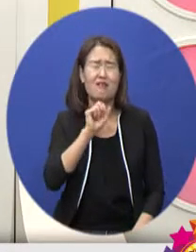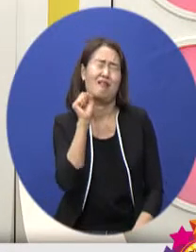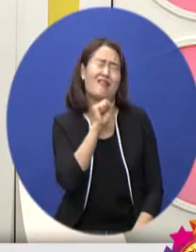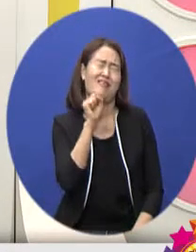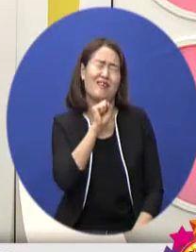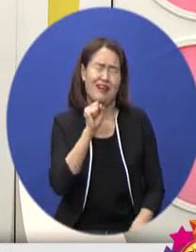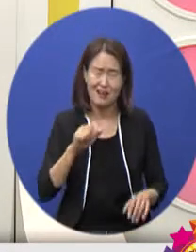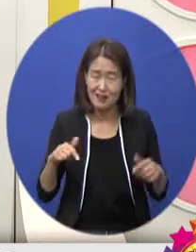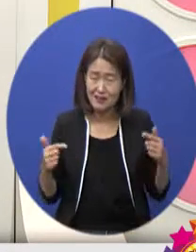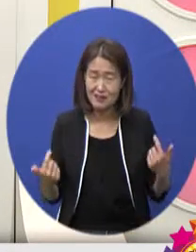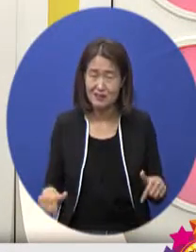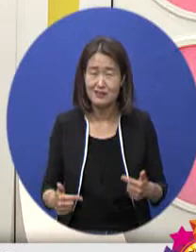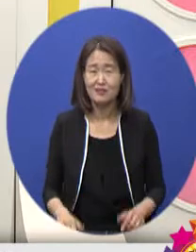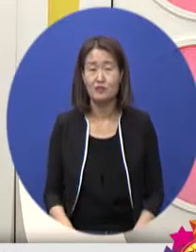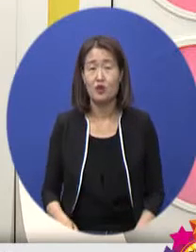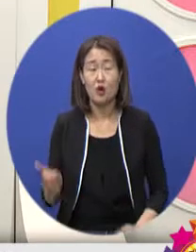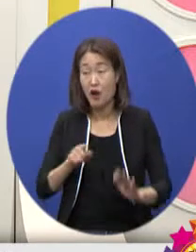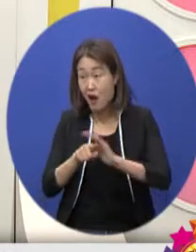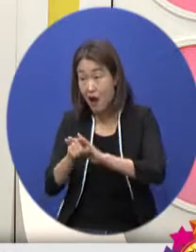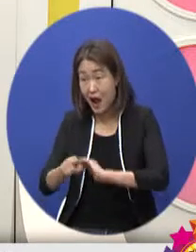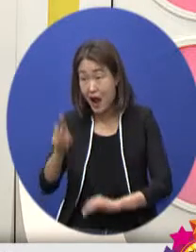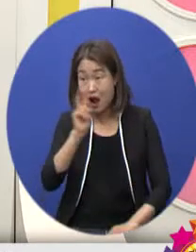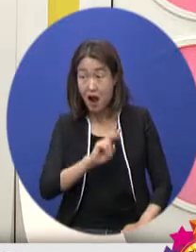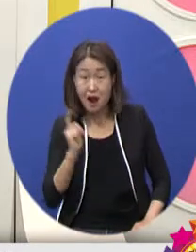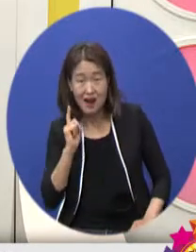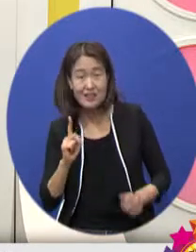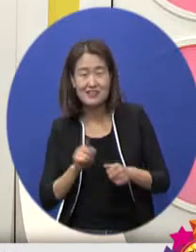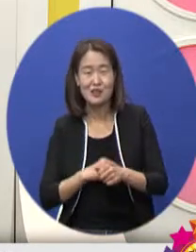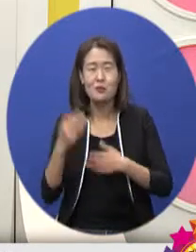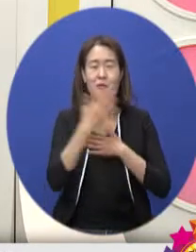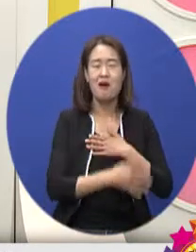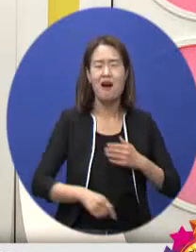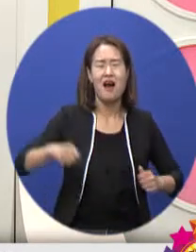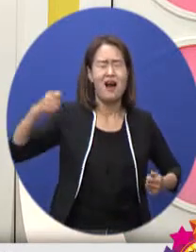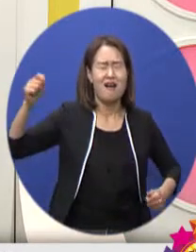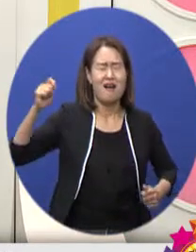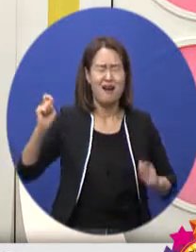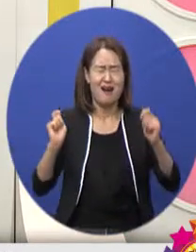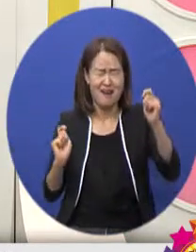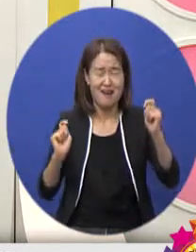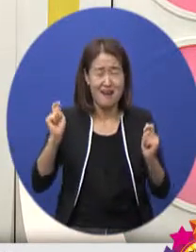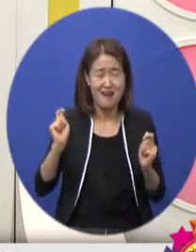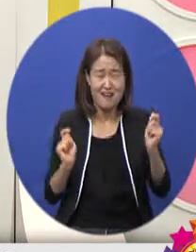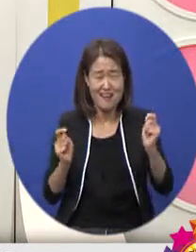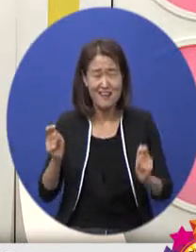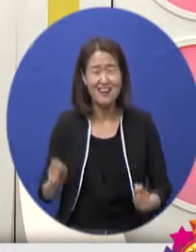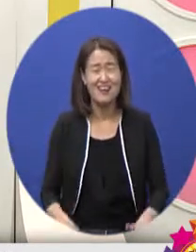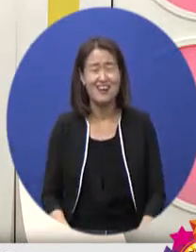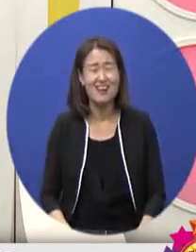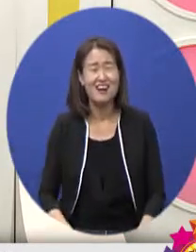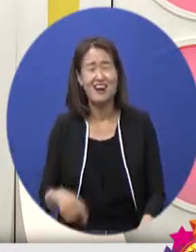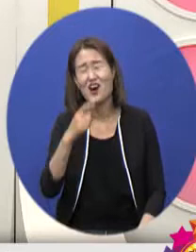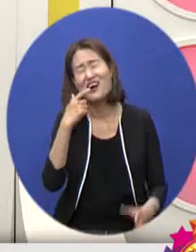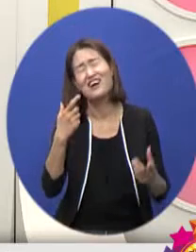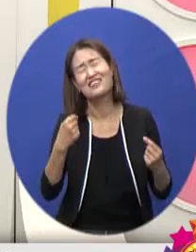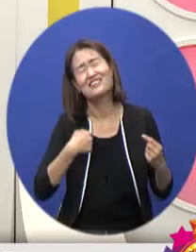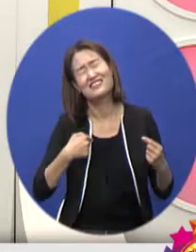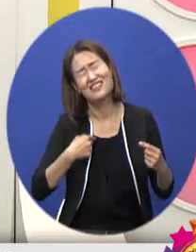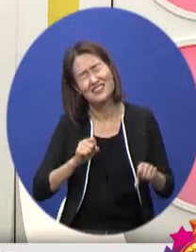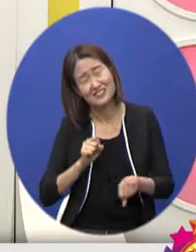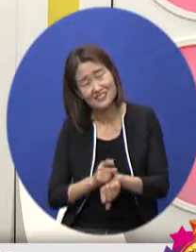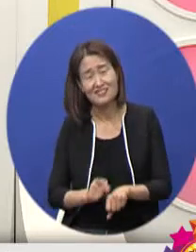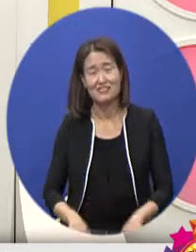좋아하고 네. 어디 이렇게 가도 음악이 나오면 나도 모르게 몸이 막 이렇게 움직여지는 그런 적이에요.